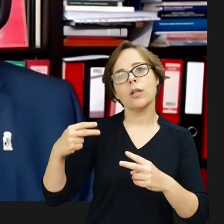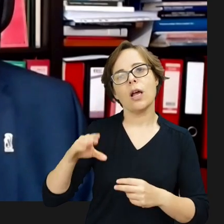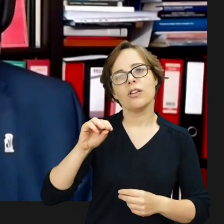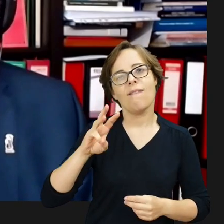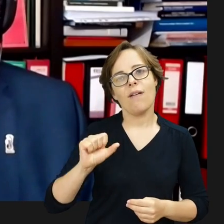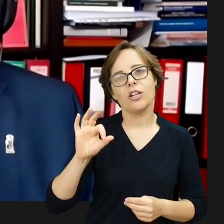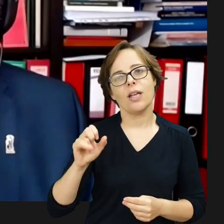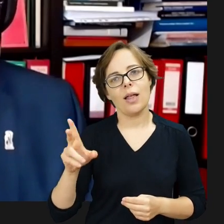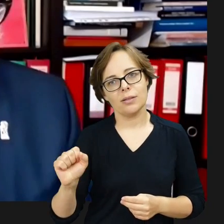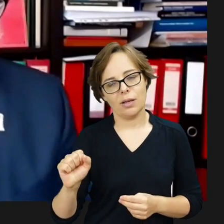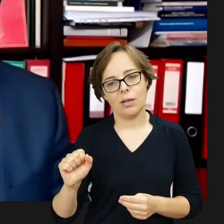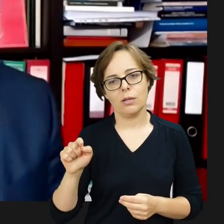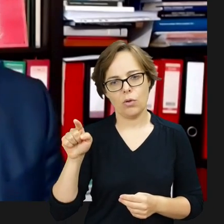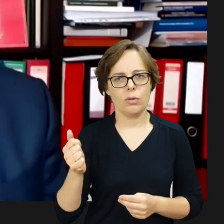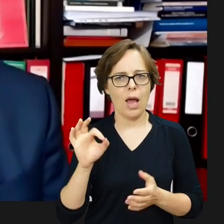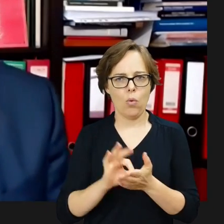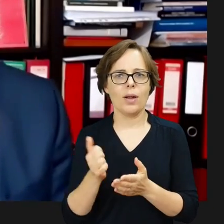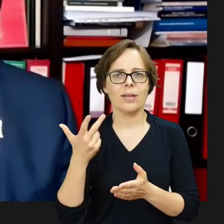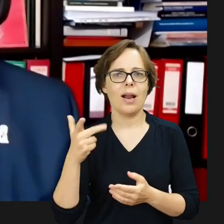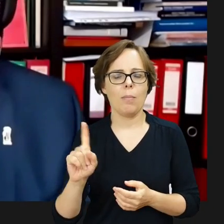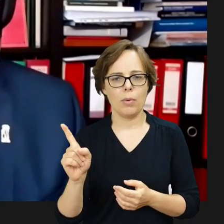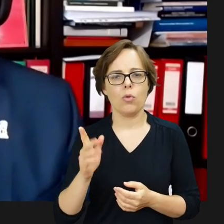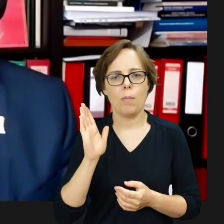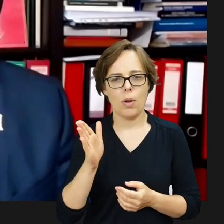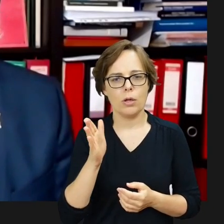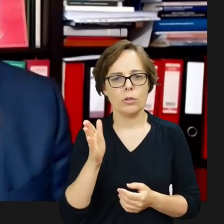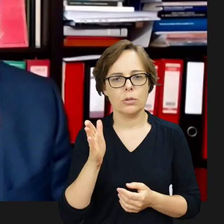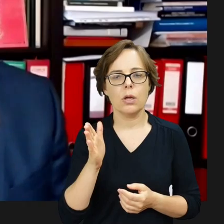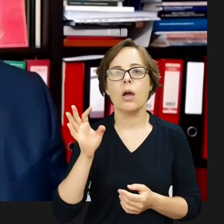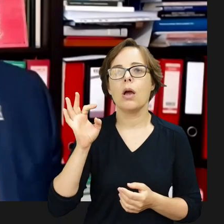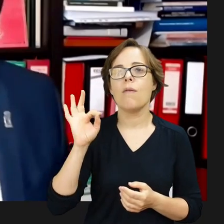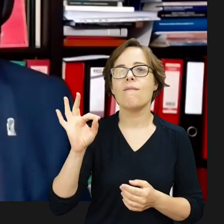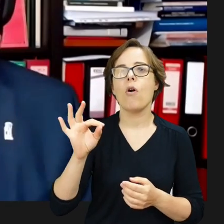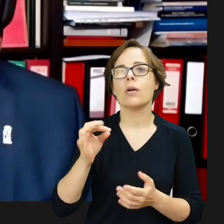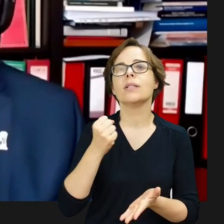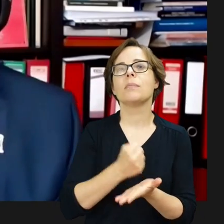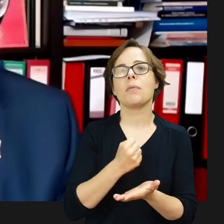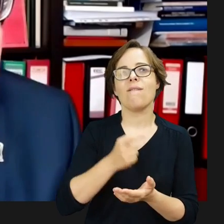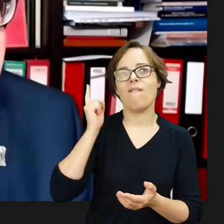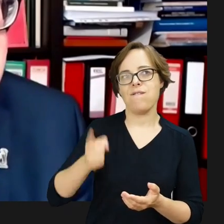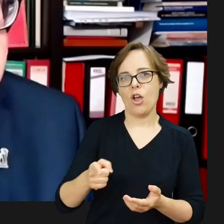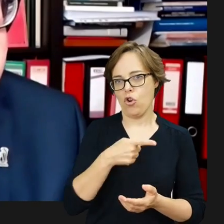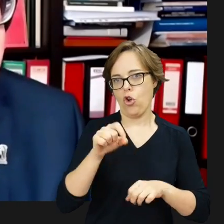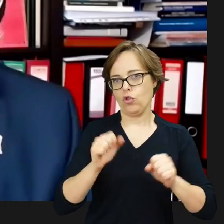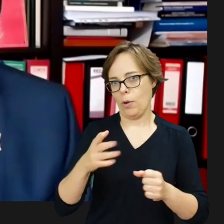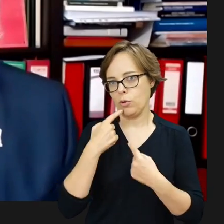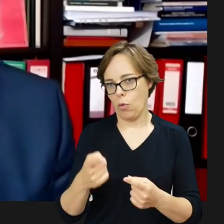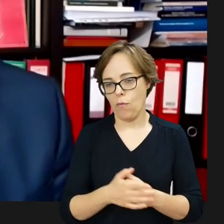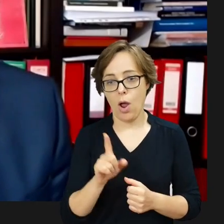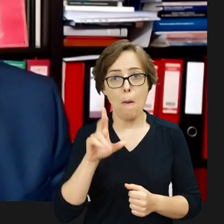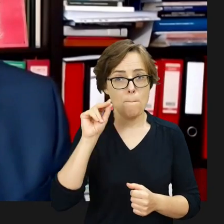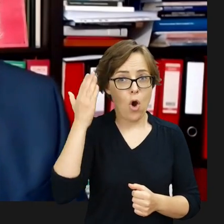mniej więcej za parę minut będzie wysłuchiwała wyroku w swojej sprawie, a w poniedziałek byłem na tej